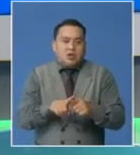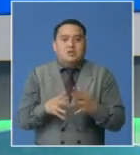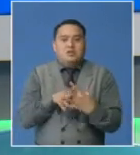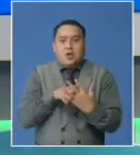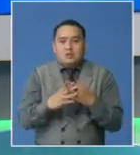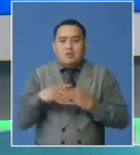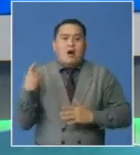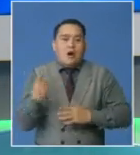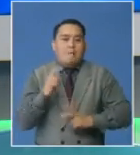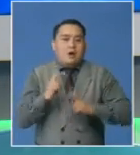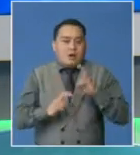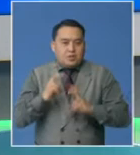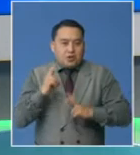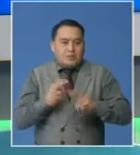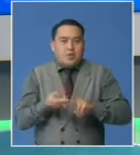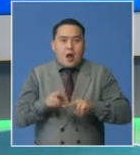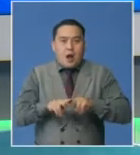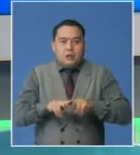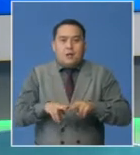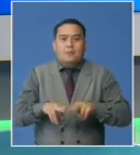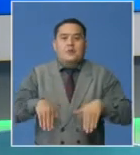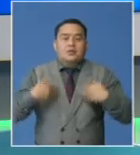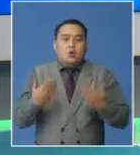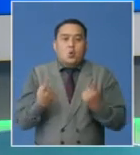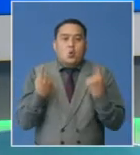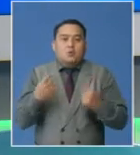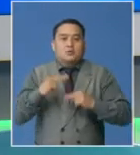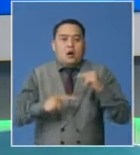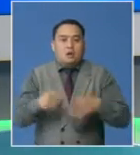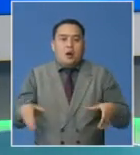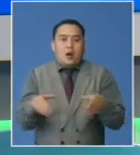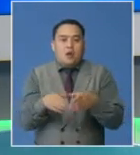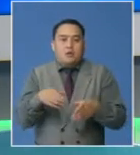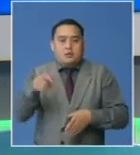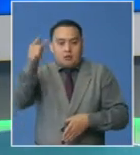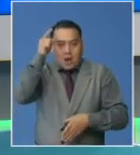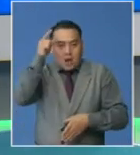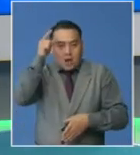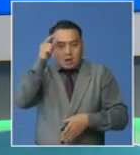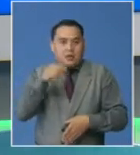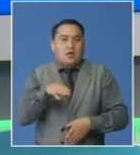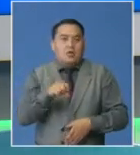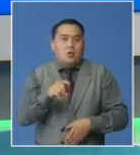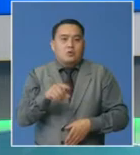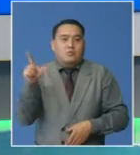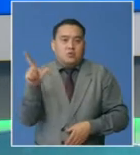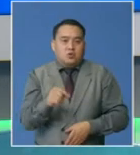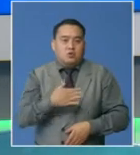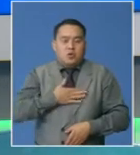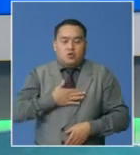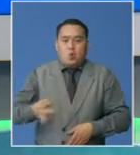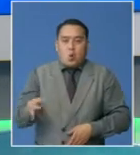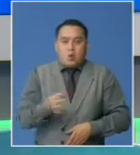сельского хозяйства, промышленности. На этот раз представители крупной строительной компании Сербии «Интерьер Янкович» посетили нашу